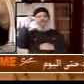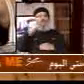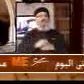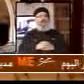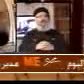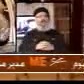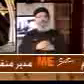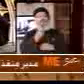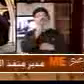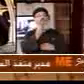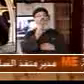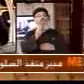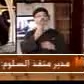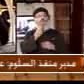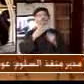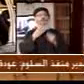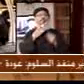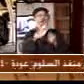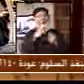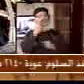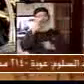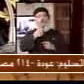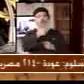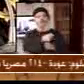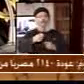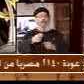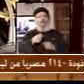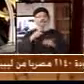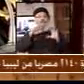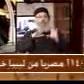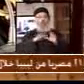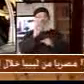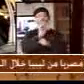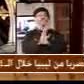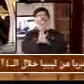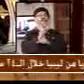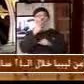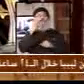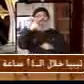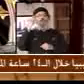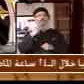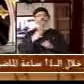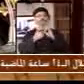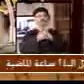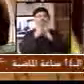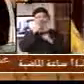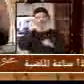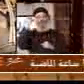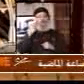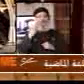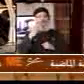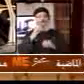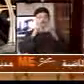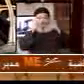معدنية، مفيش عملات ورقية. كان الناس يقعدوا في الهيكل في العهد القديم